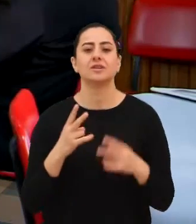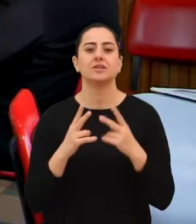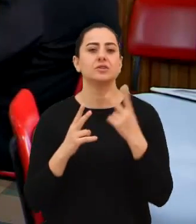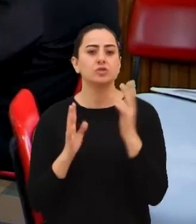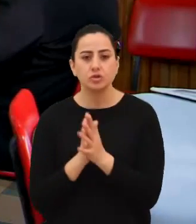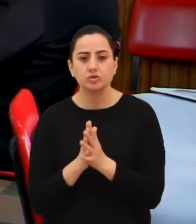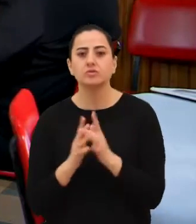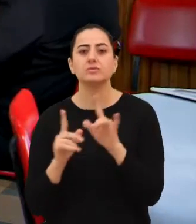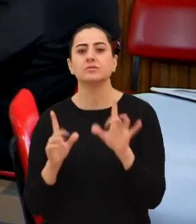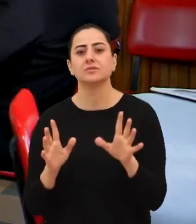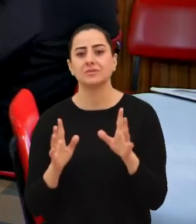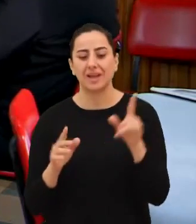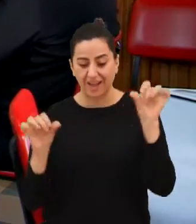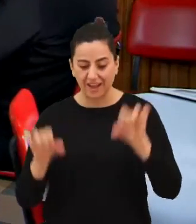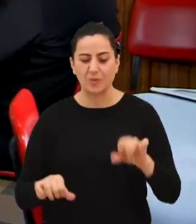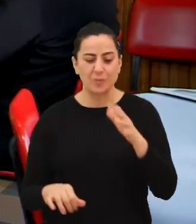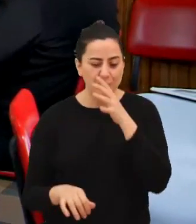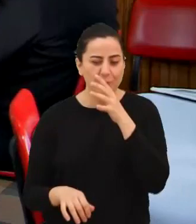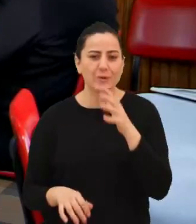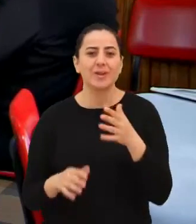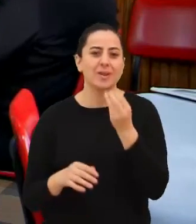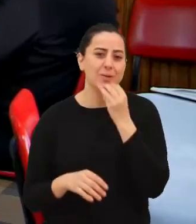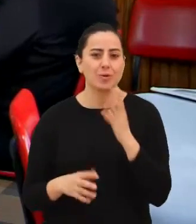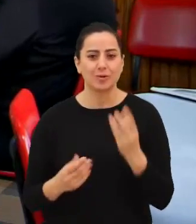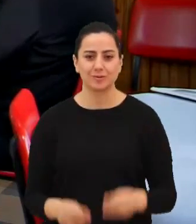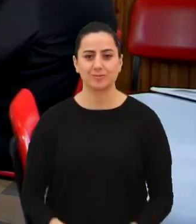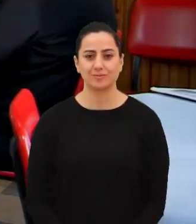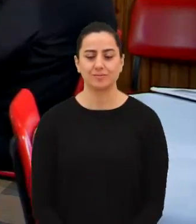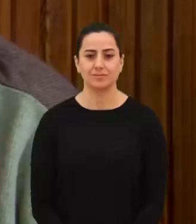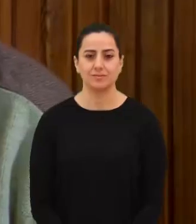siz. Kaybedeceklerini anladılar ya. At zarı.